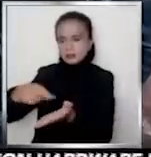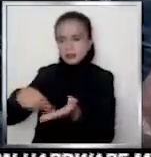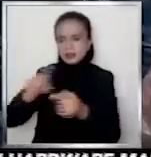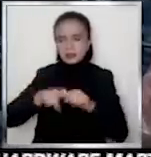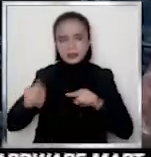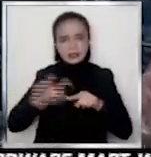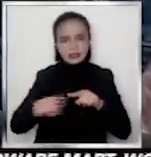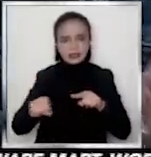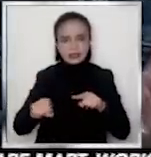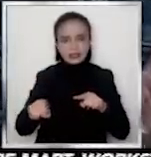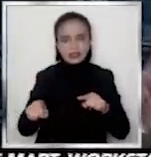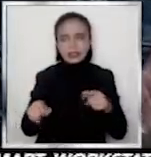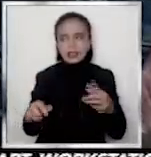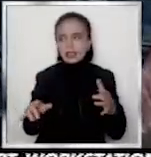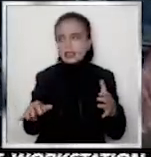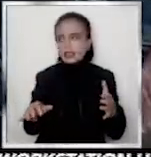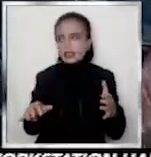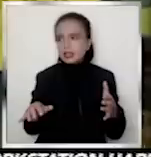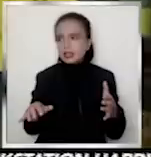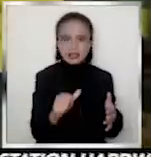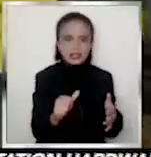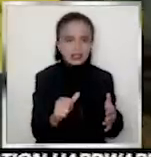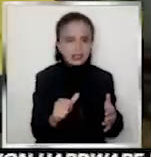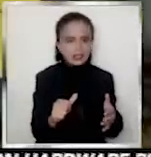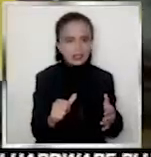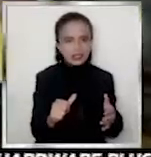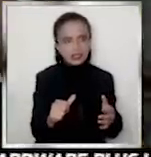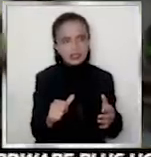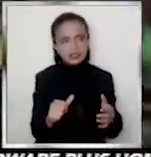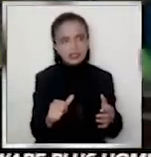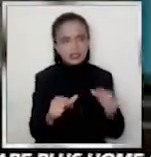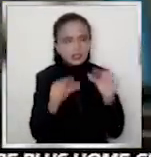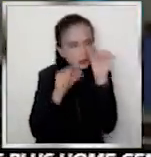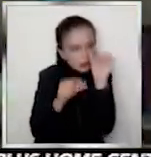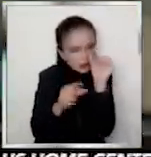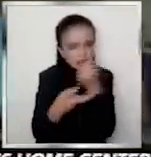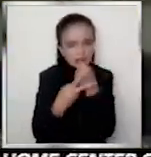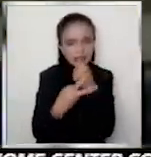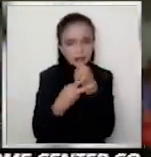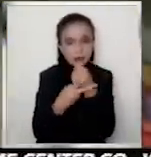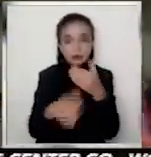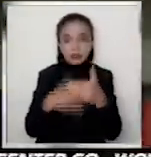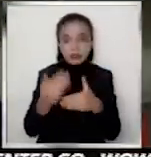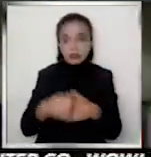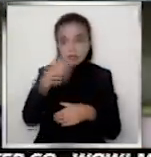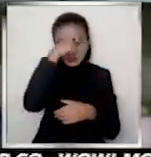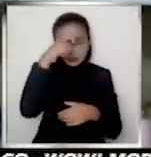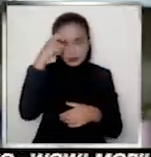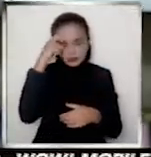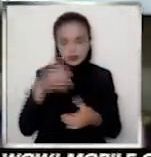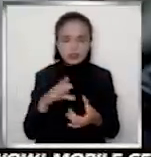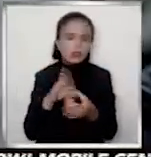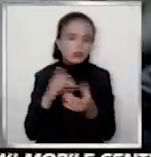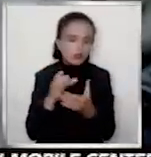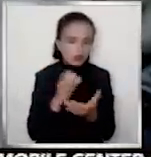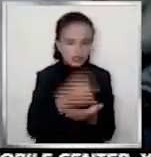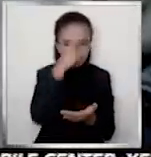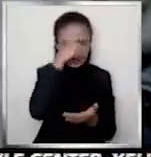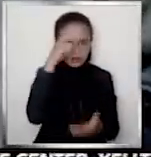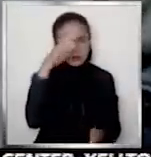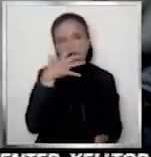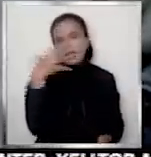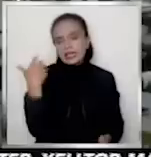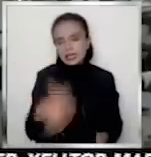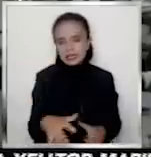konting maiipon sana. Tapos magtatag-init pa. Kasi siyempre summer, sobrang init. Hindi na